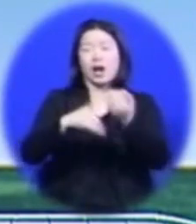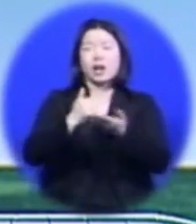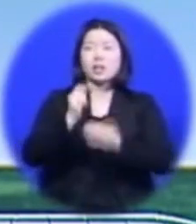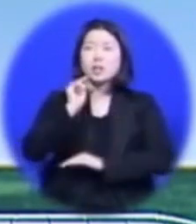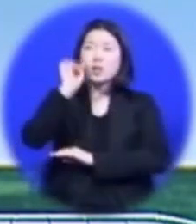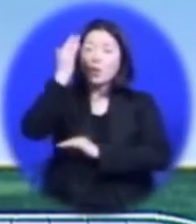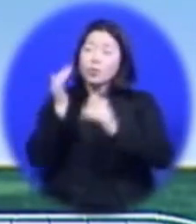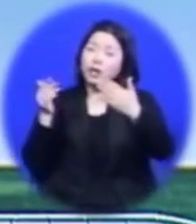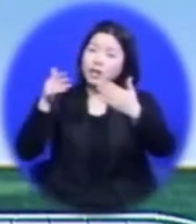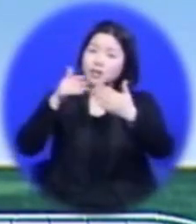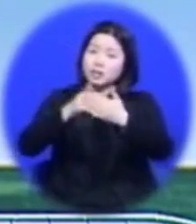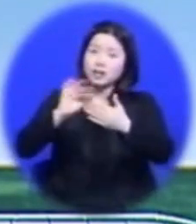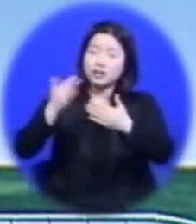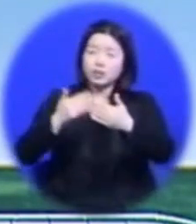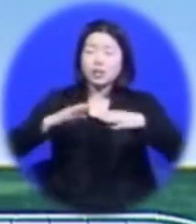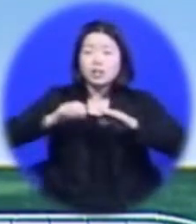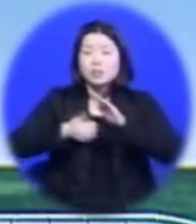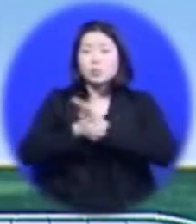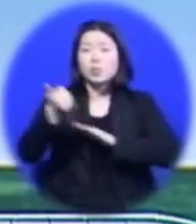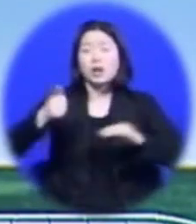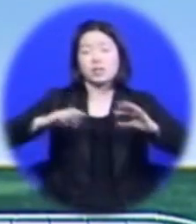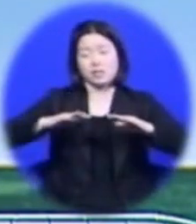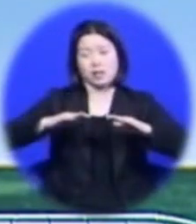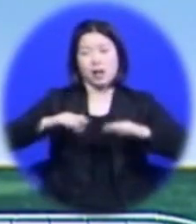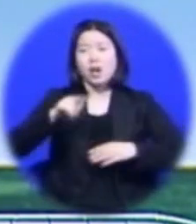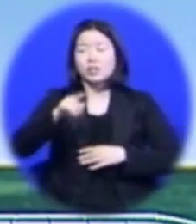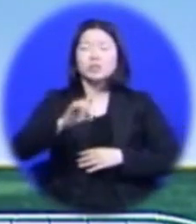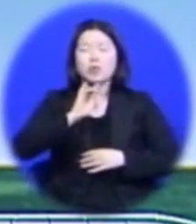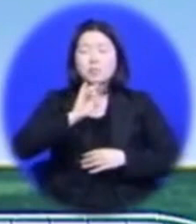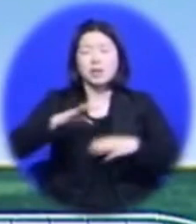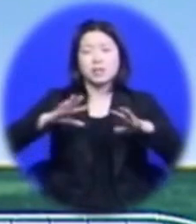소망을 자랑하게 됩니다. 그거밖에 자랑할 게 없습니다.